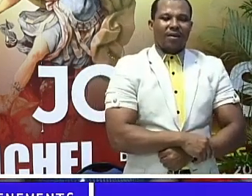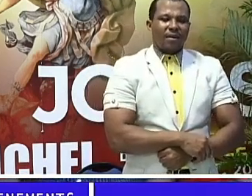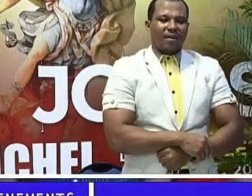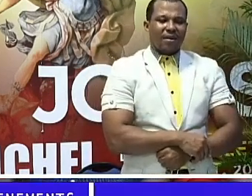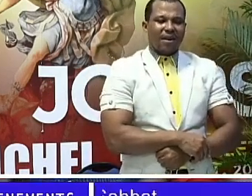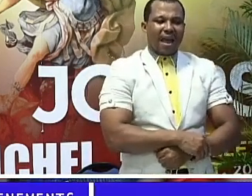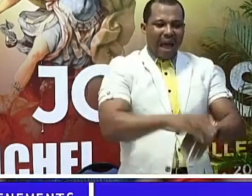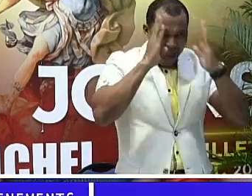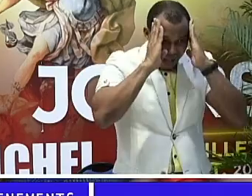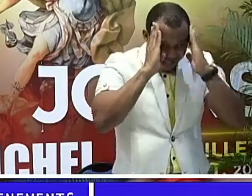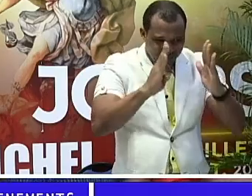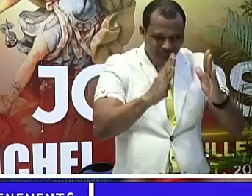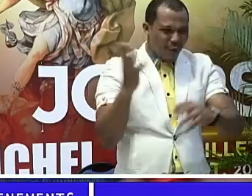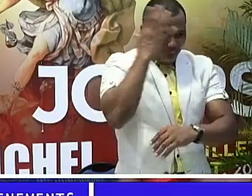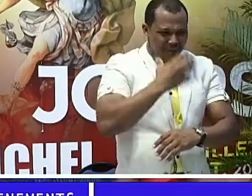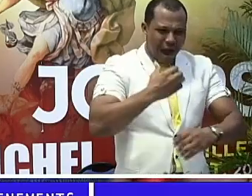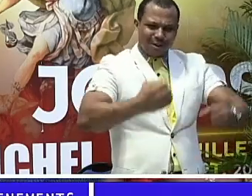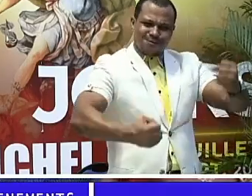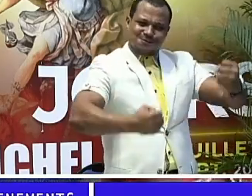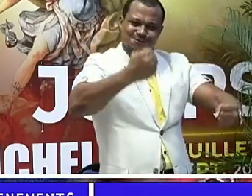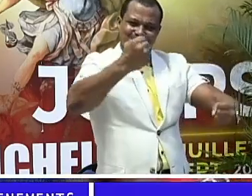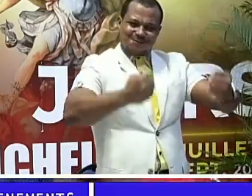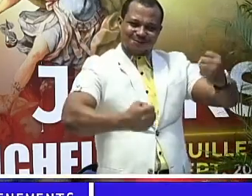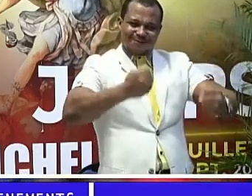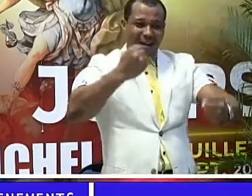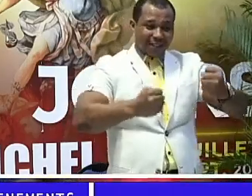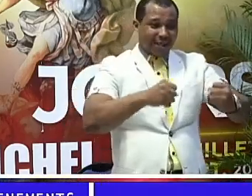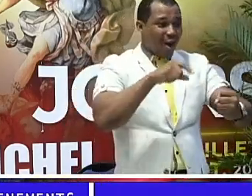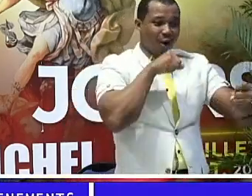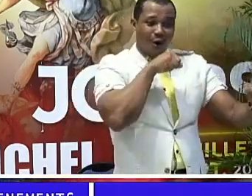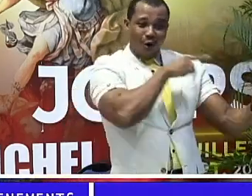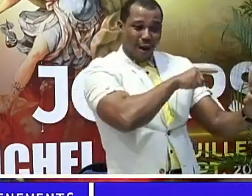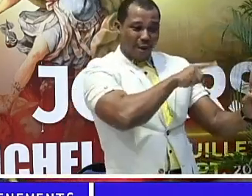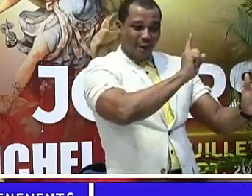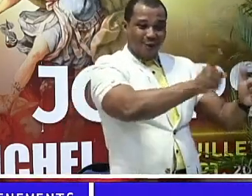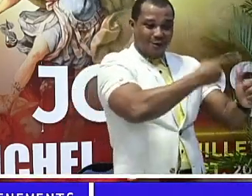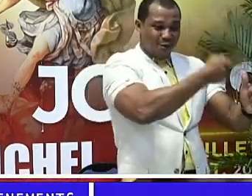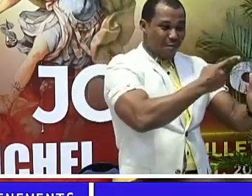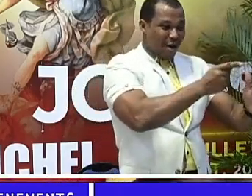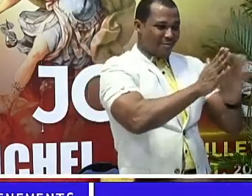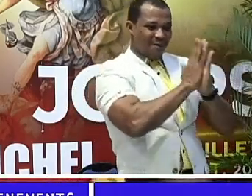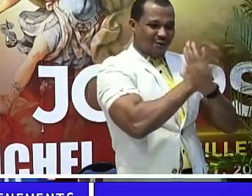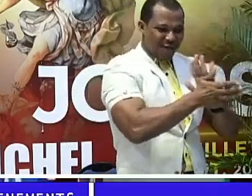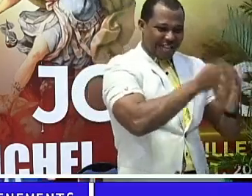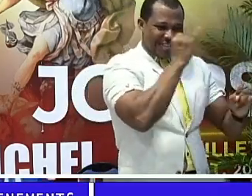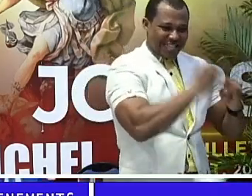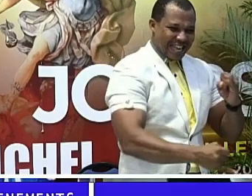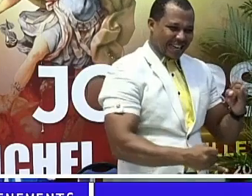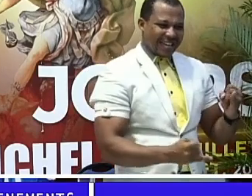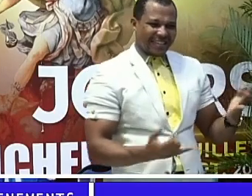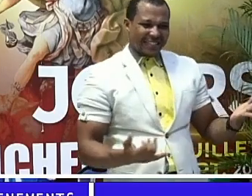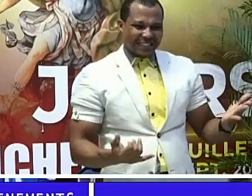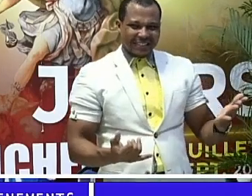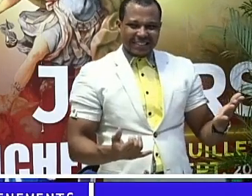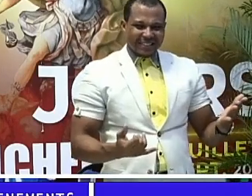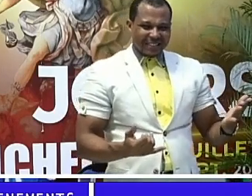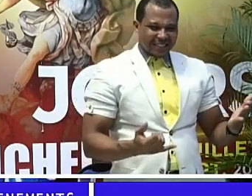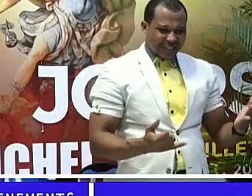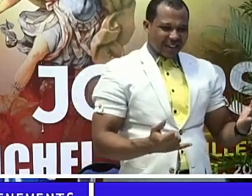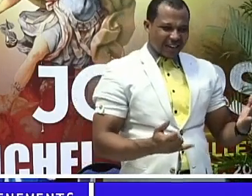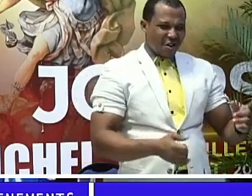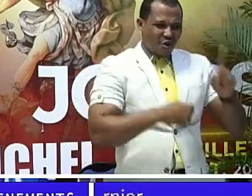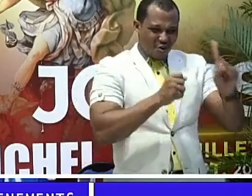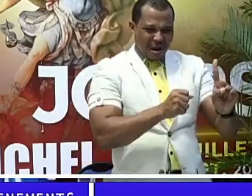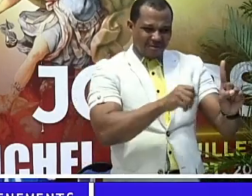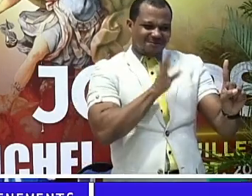pour pas quitter belle machine faut sortir dans premier, arriver dans dernier. Il n'est qui aimer en pile sécurité, le grand pile chef qui a bâché de haut,